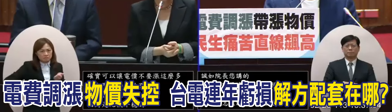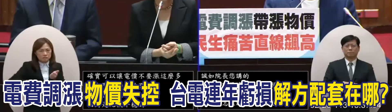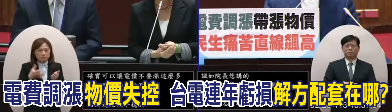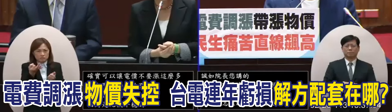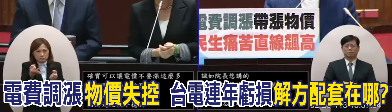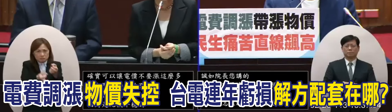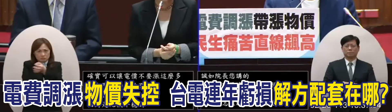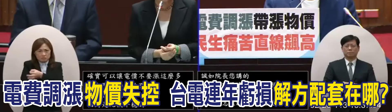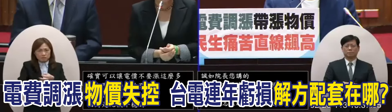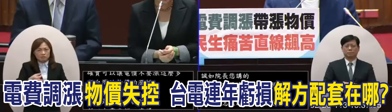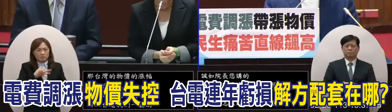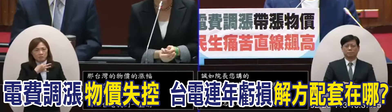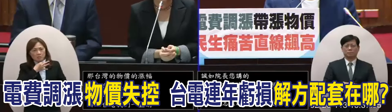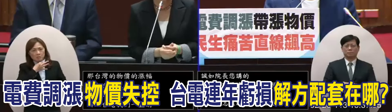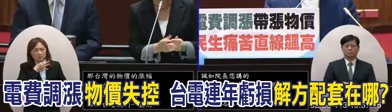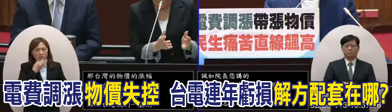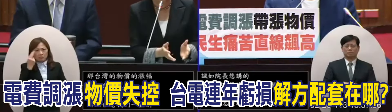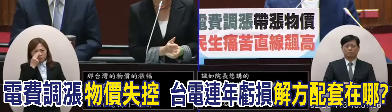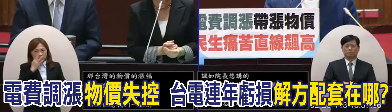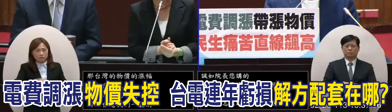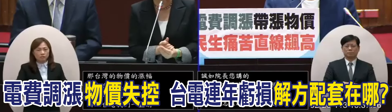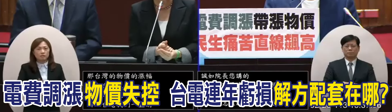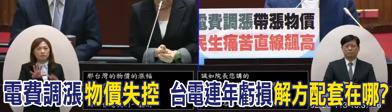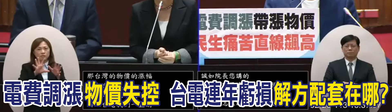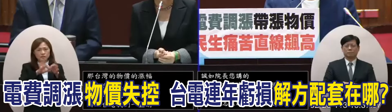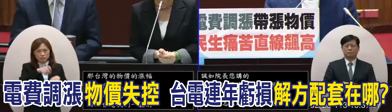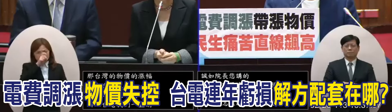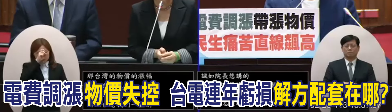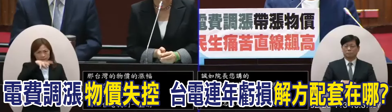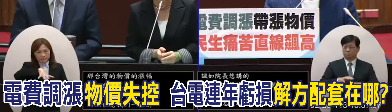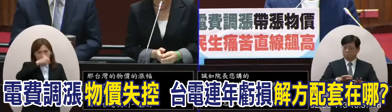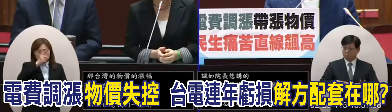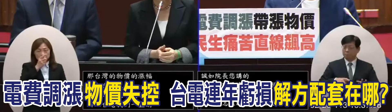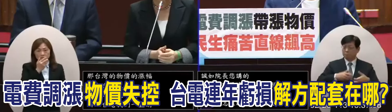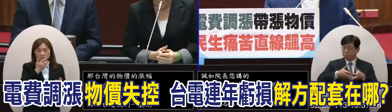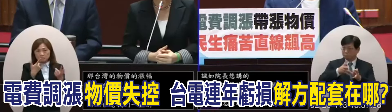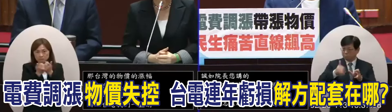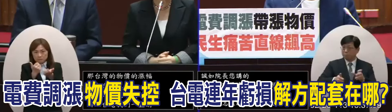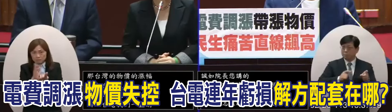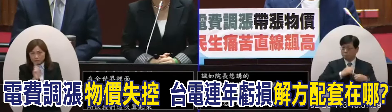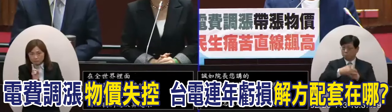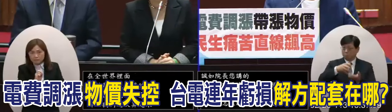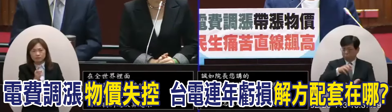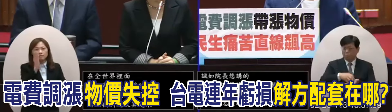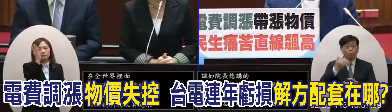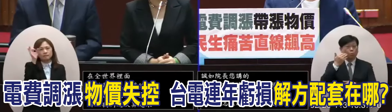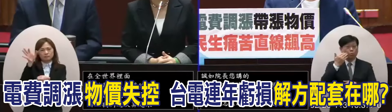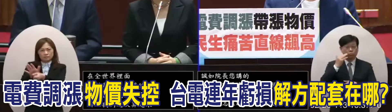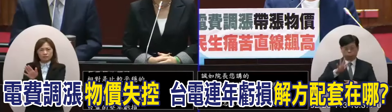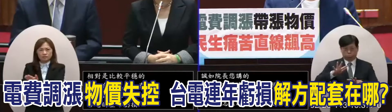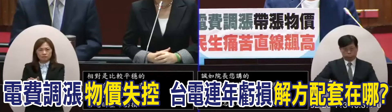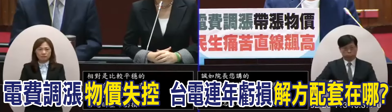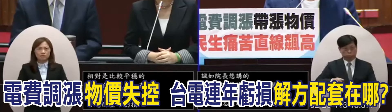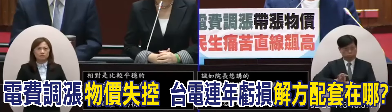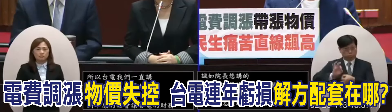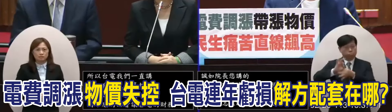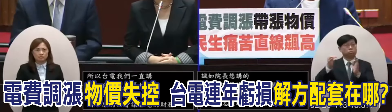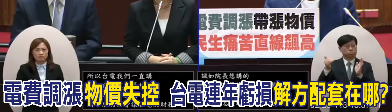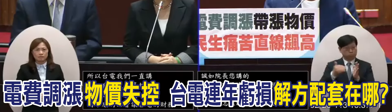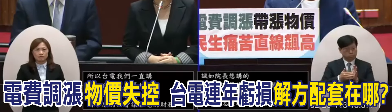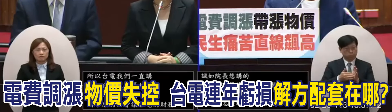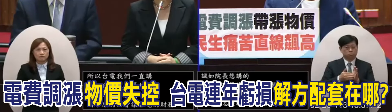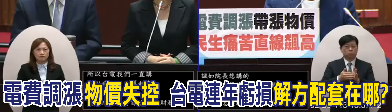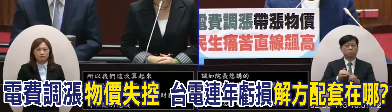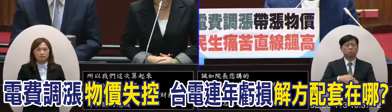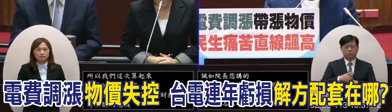机，所以我们当然最优先还是希望政府能够补贴。 部长， 对， 你保证说如果我们这一波又用我们